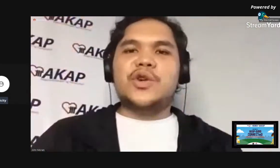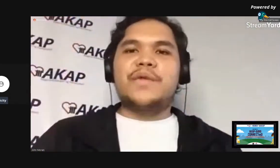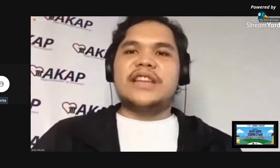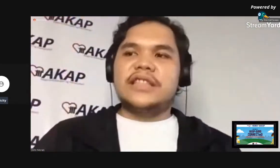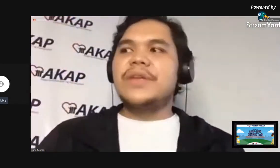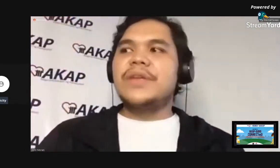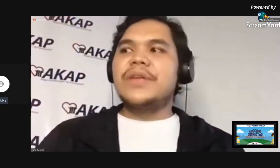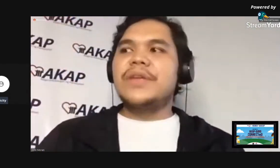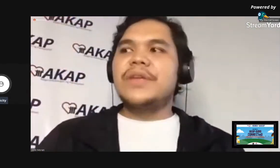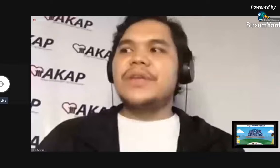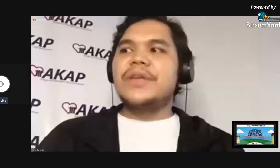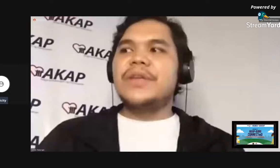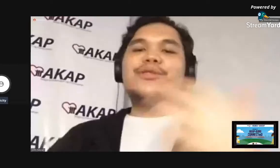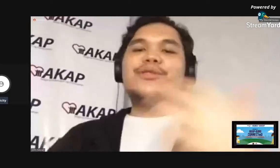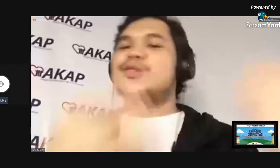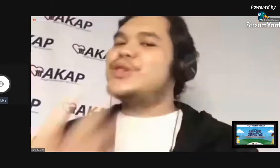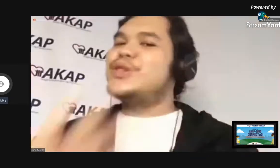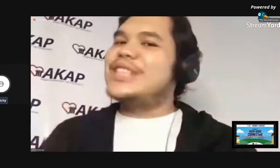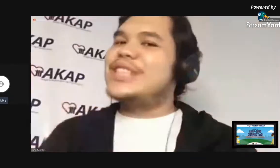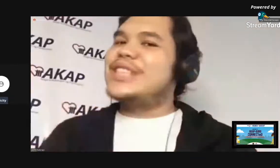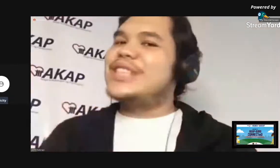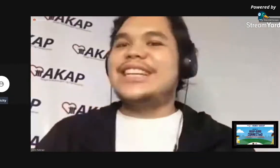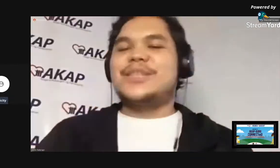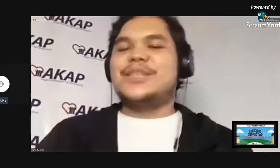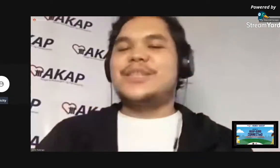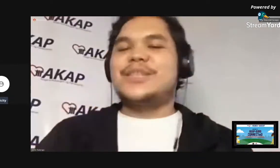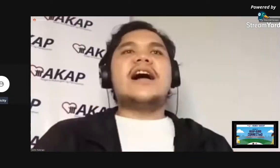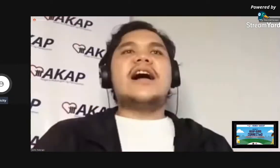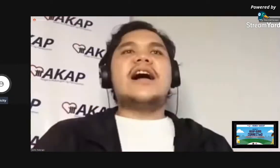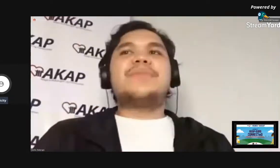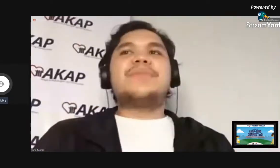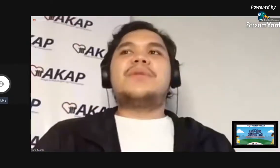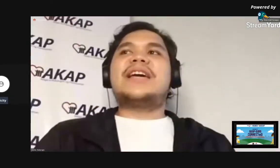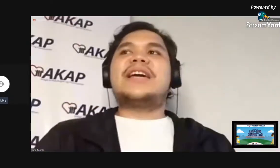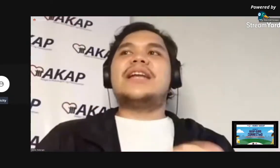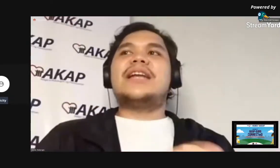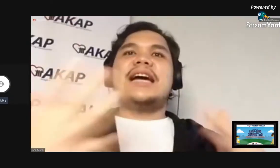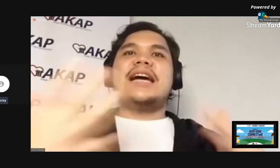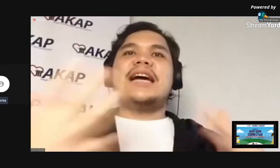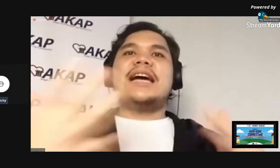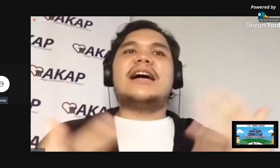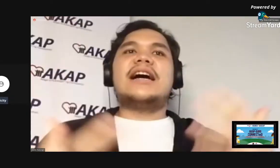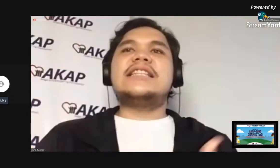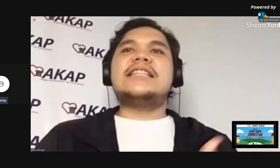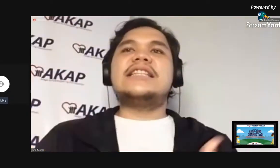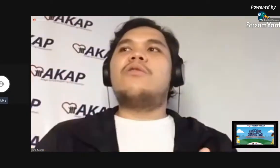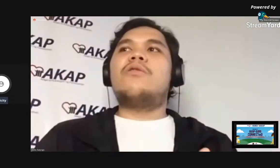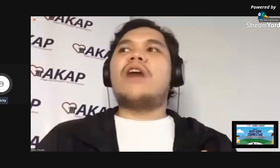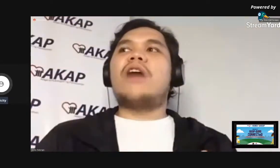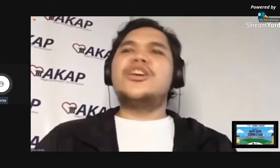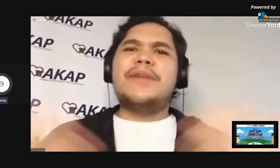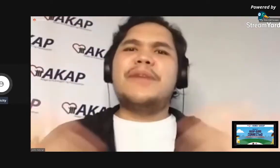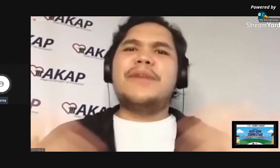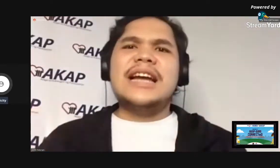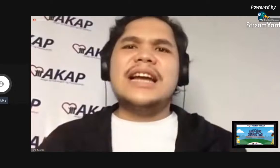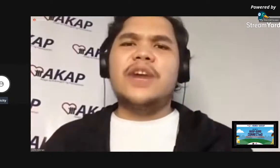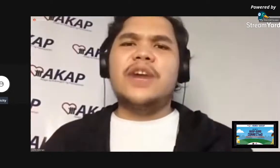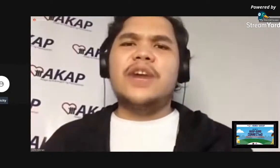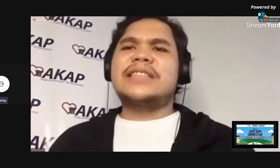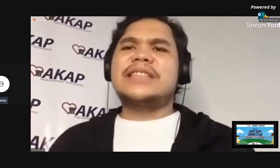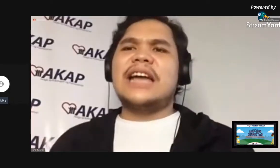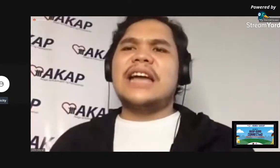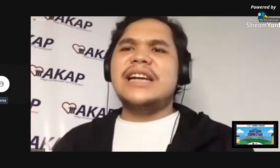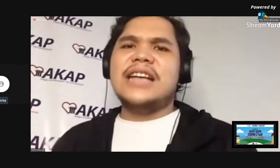COVID-19, naman ay itong susunod natin ay magbigay naman natin kung ano yung mga pwede natin